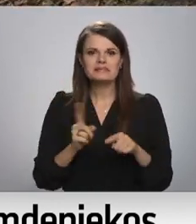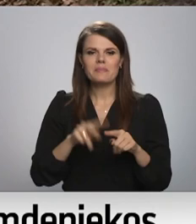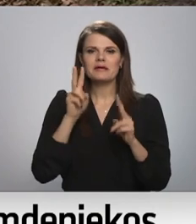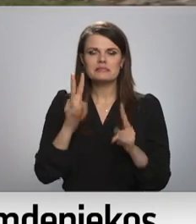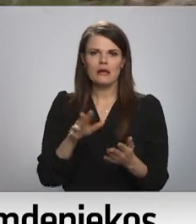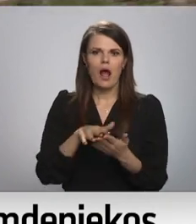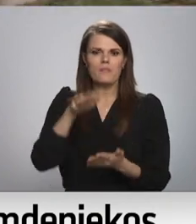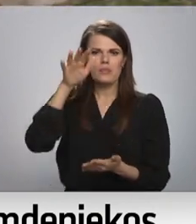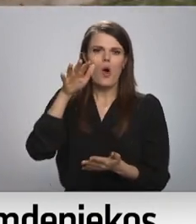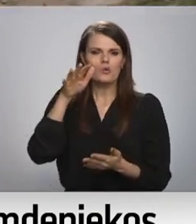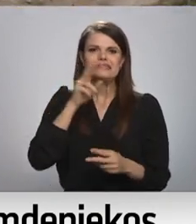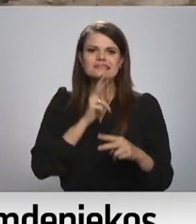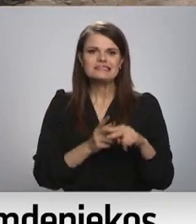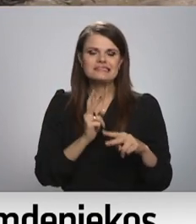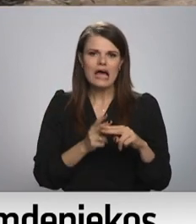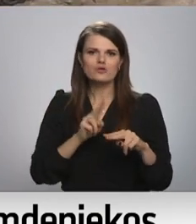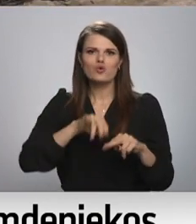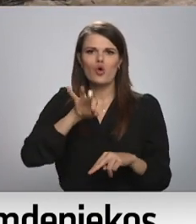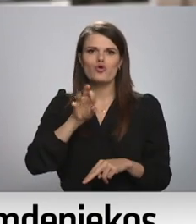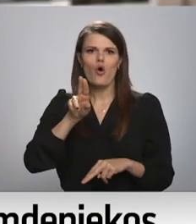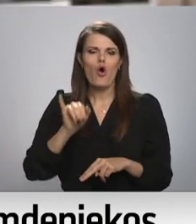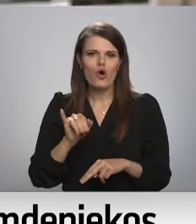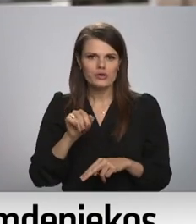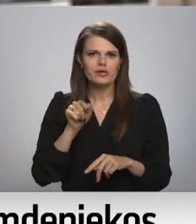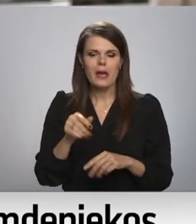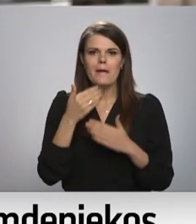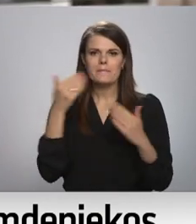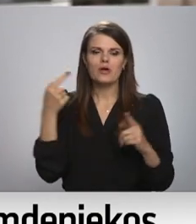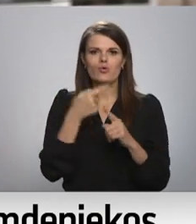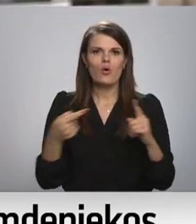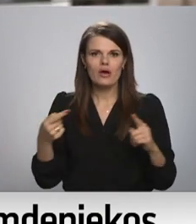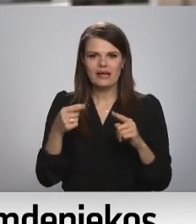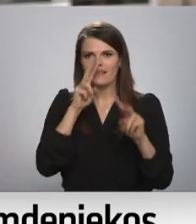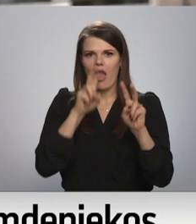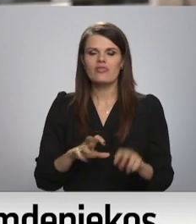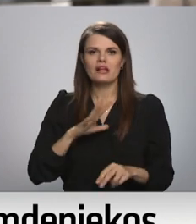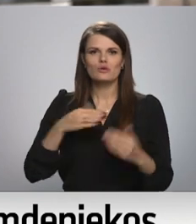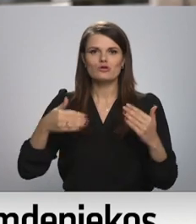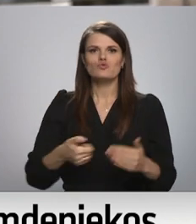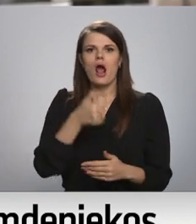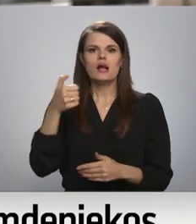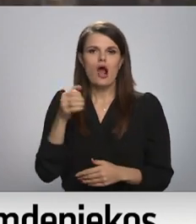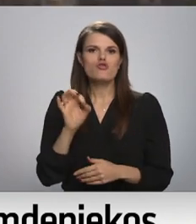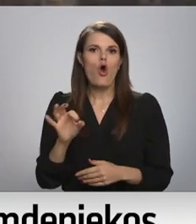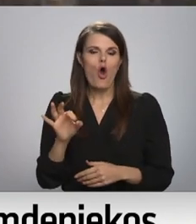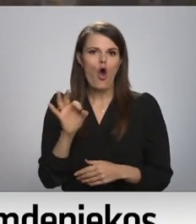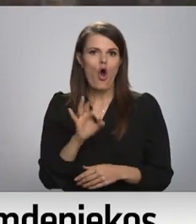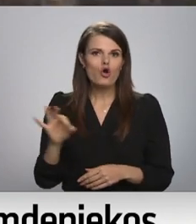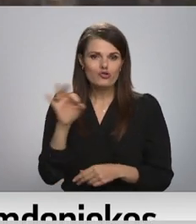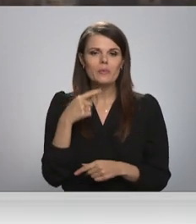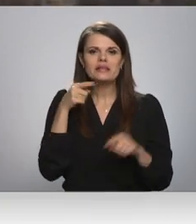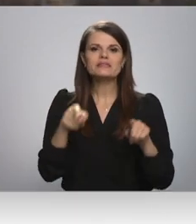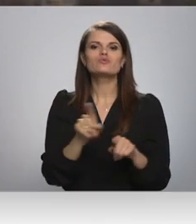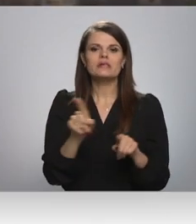saturs ūdenī, kā arī sulfātu joni. Pēdējo reizi dzeramā ūdens analīzes ir veikts šī gada oktobrī. Bet tajā visā ir arī laba